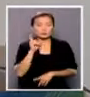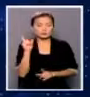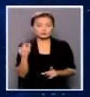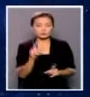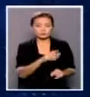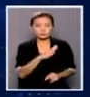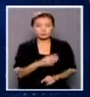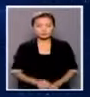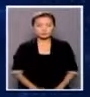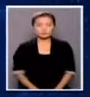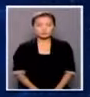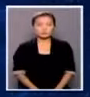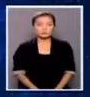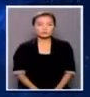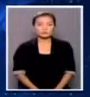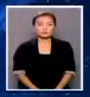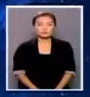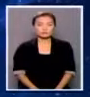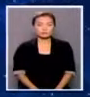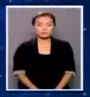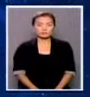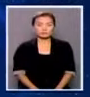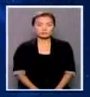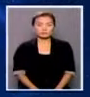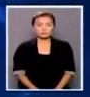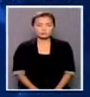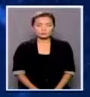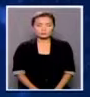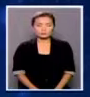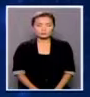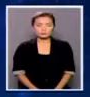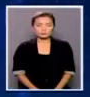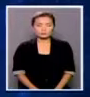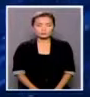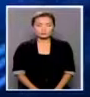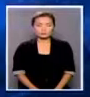аттанды. Зейнер Ғали, Тілекқабыл Марф, Атырау телеарнасы.